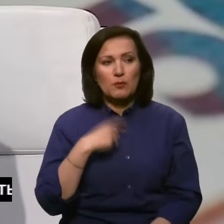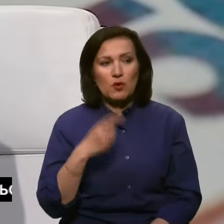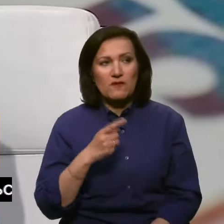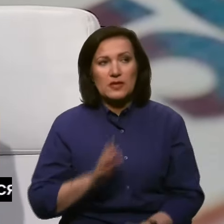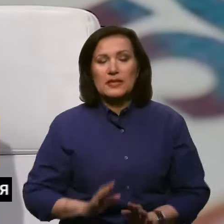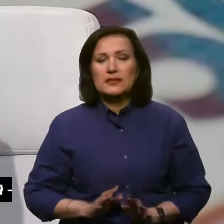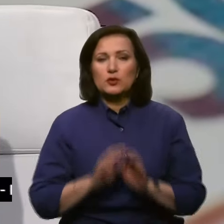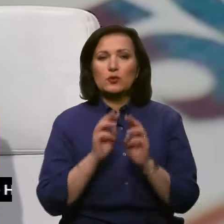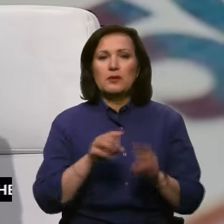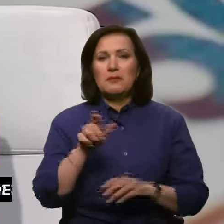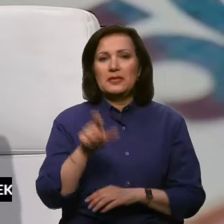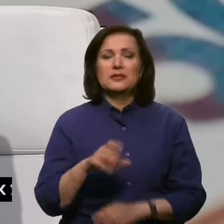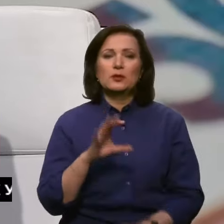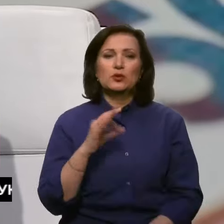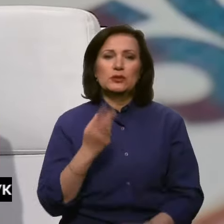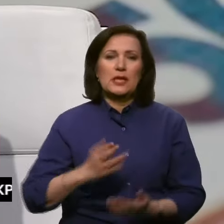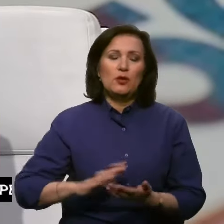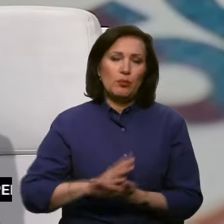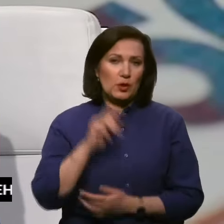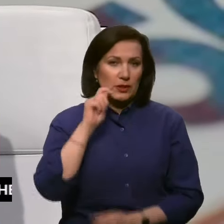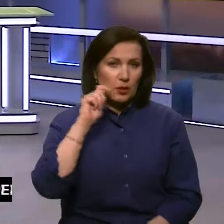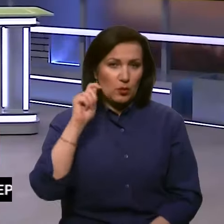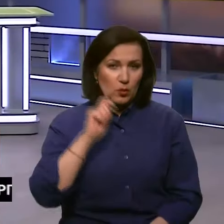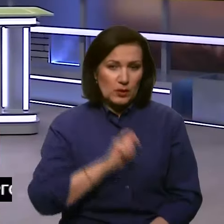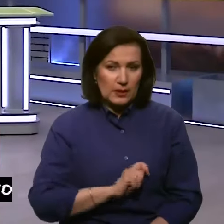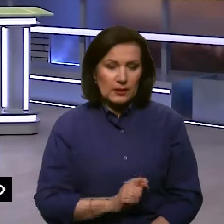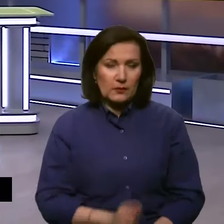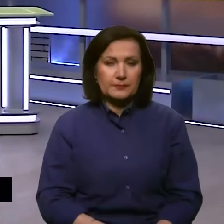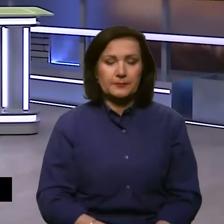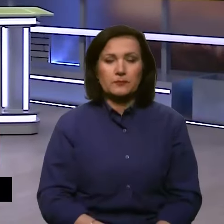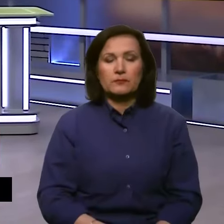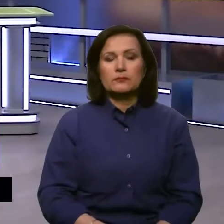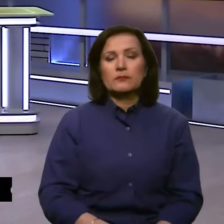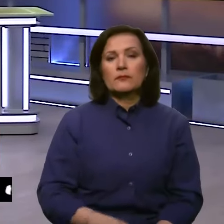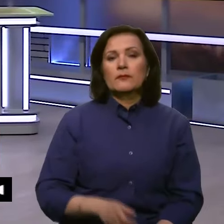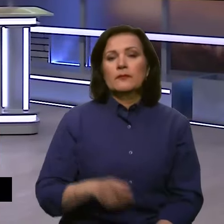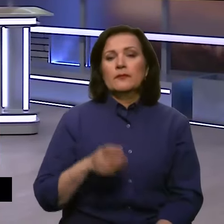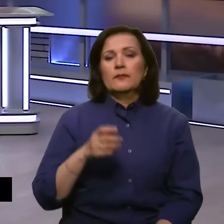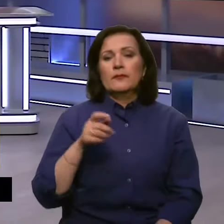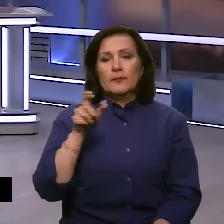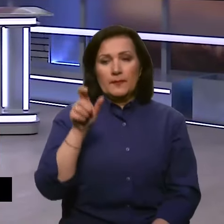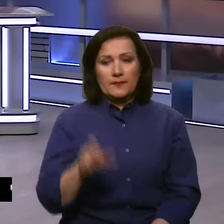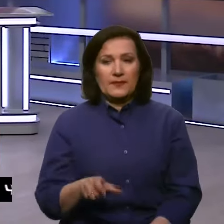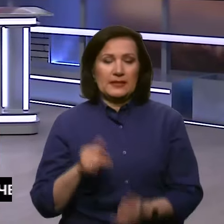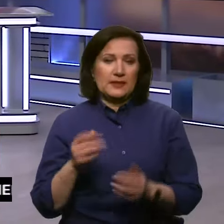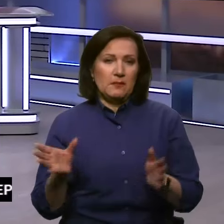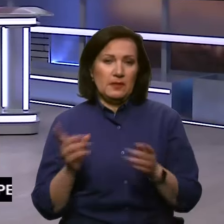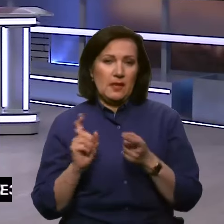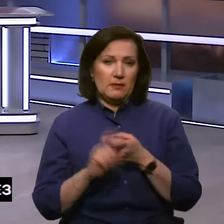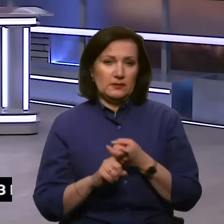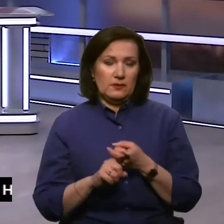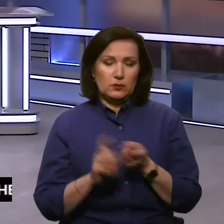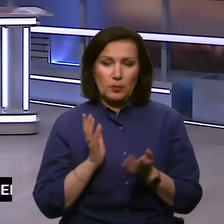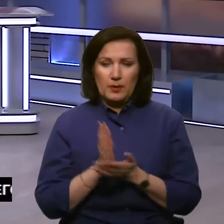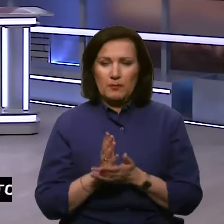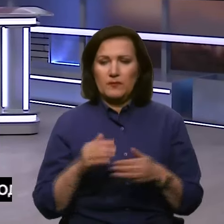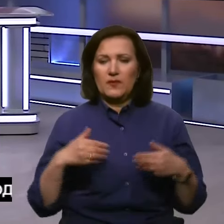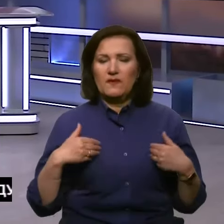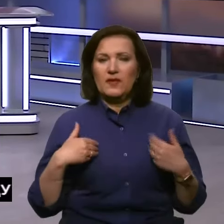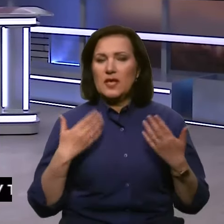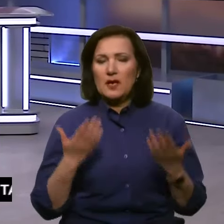з заступницею міністерки соціальної політики України Дариною Марчак. Вона зараз з нами на прямому зв'язку. Пані